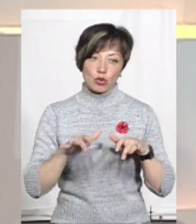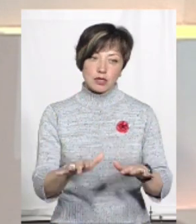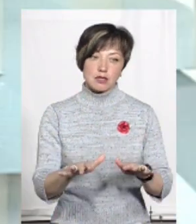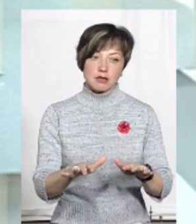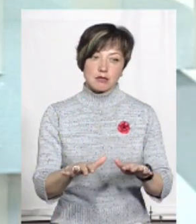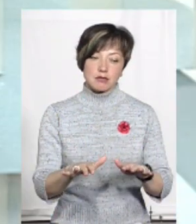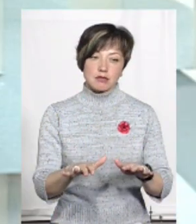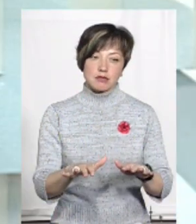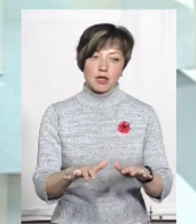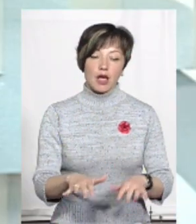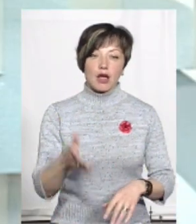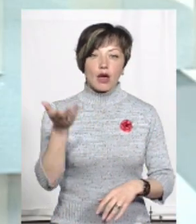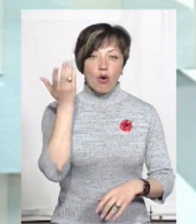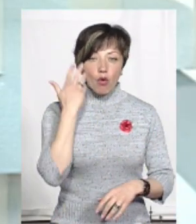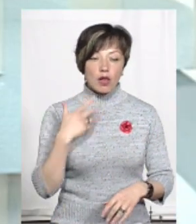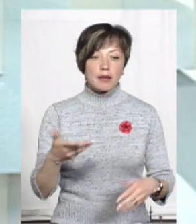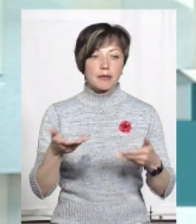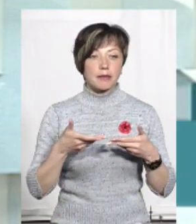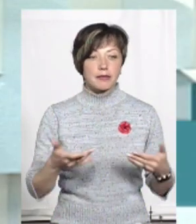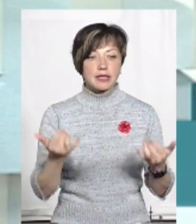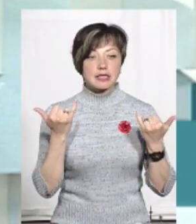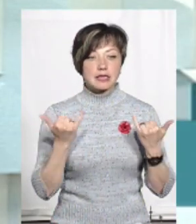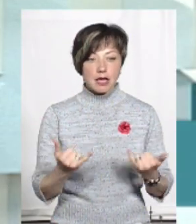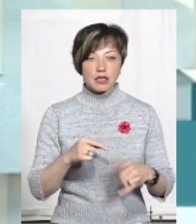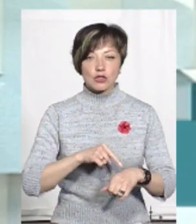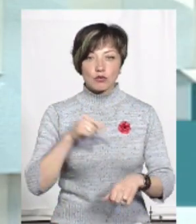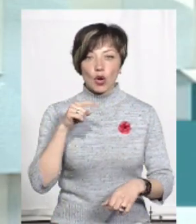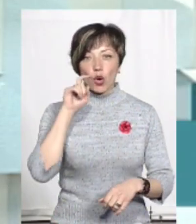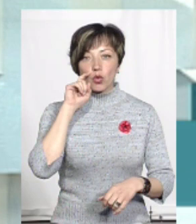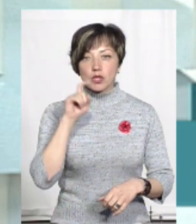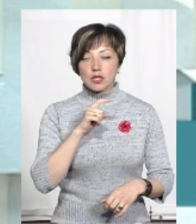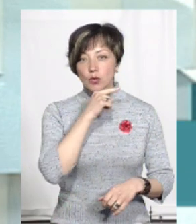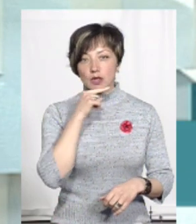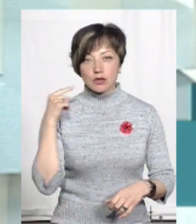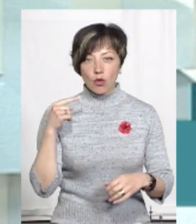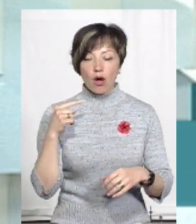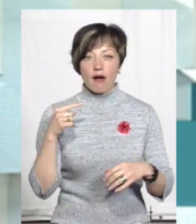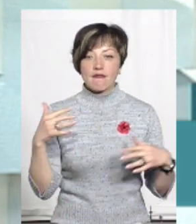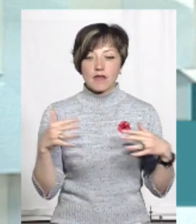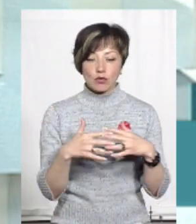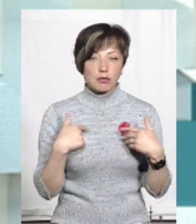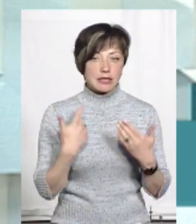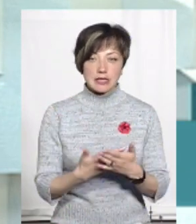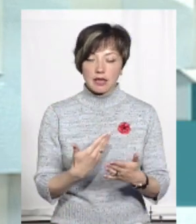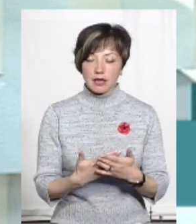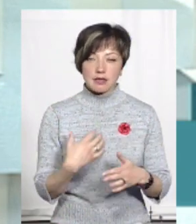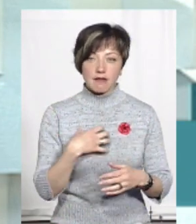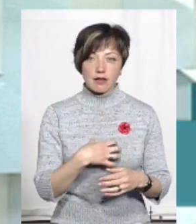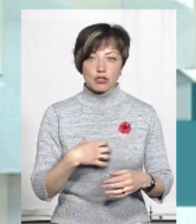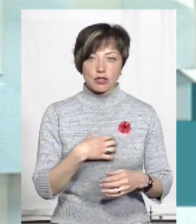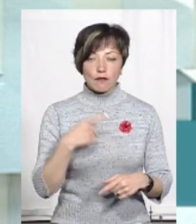процес. І тому, коли ми зараз зачепили вже російсько-українську війну, для мене, мені здається, що дуже